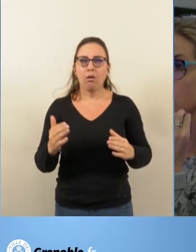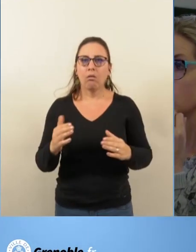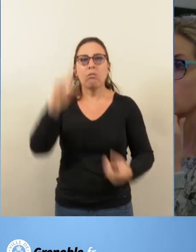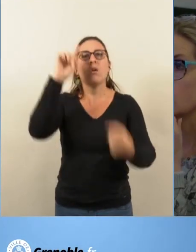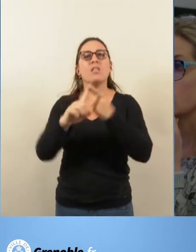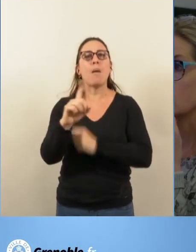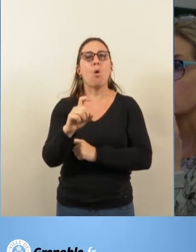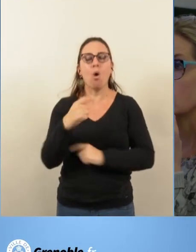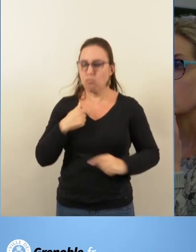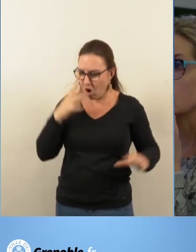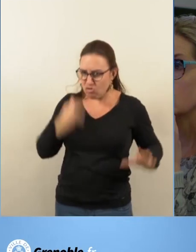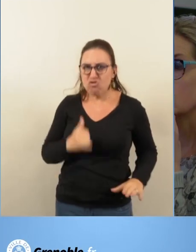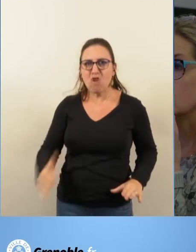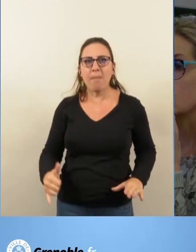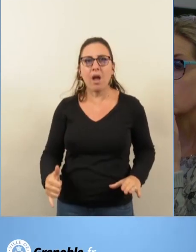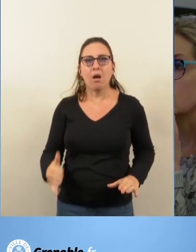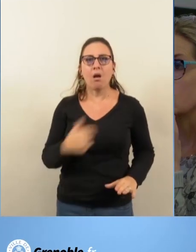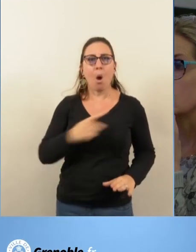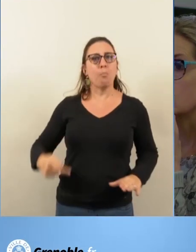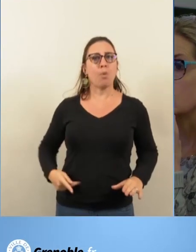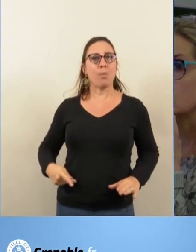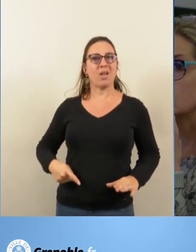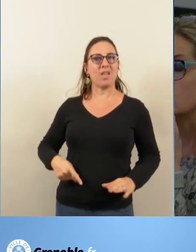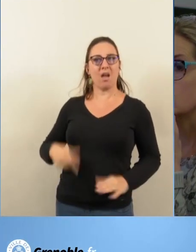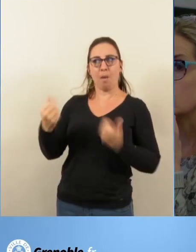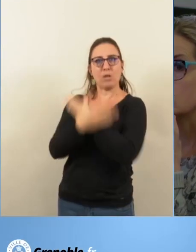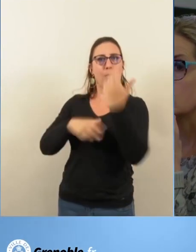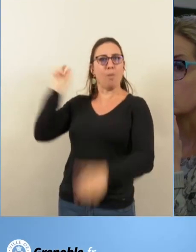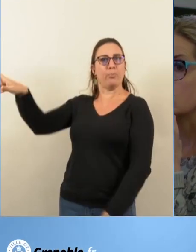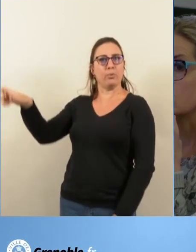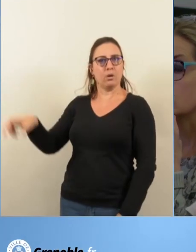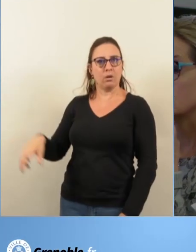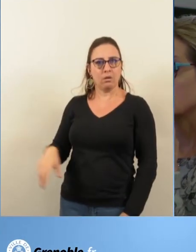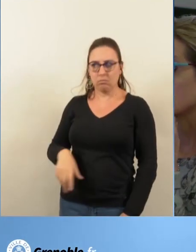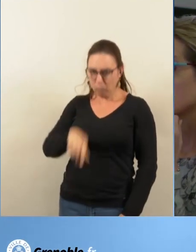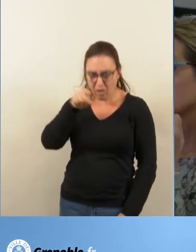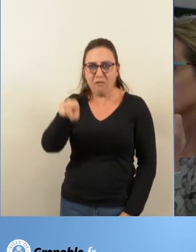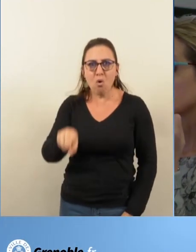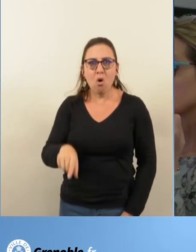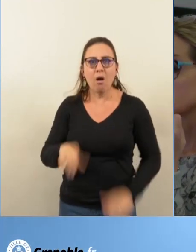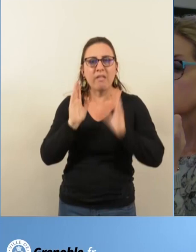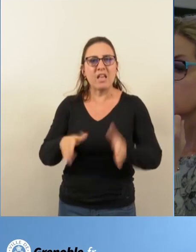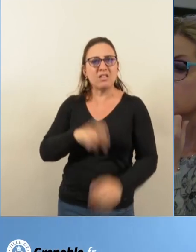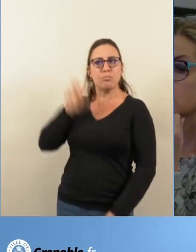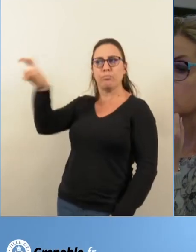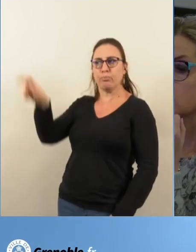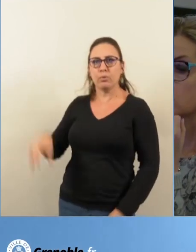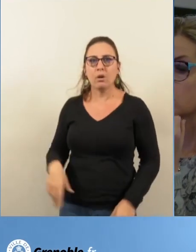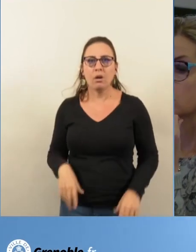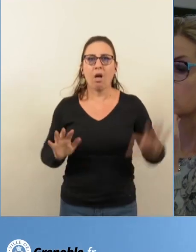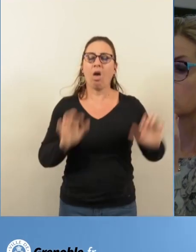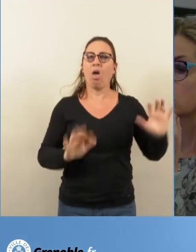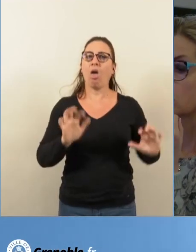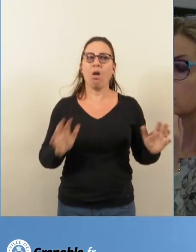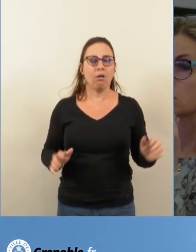cas moi jamais je n'aurais laissé la propriété de l'eau disparaître c'est vous chez vous qui avez donné la propriété de l'eau on a donné la